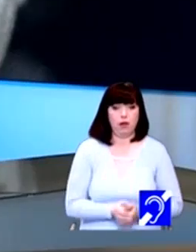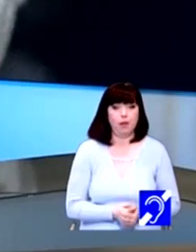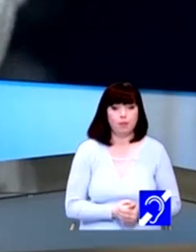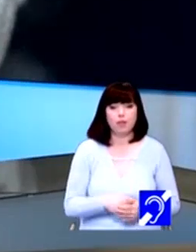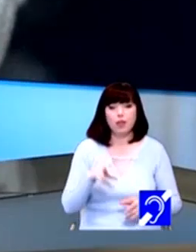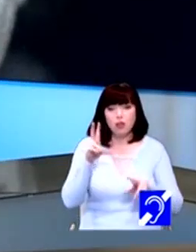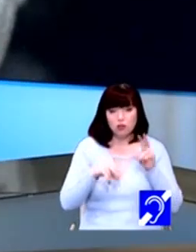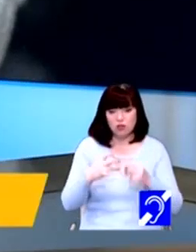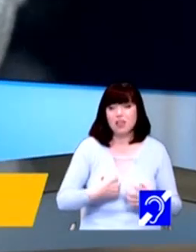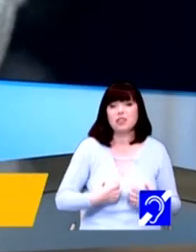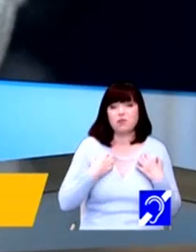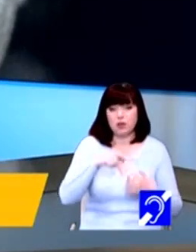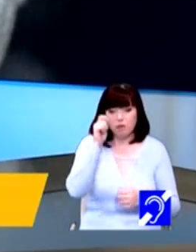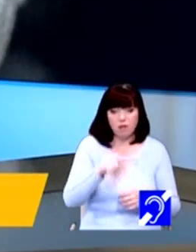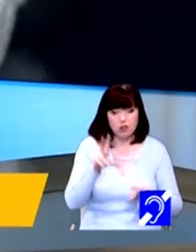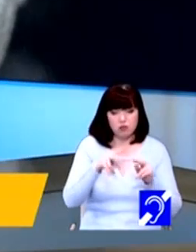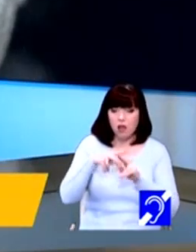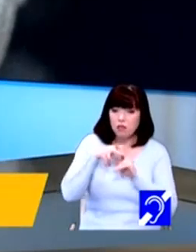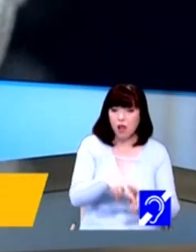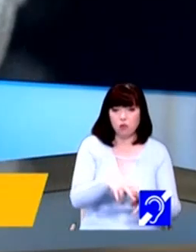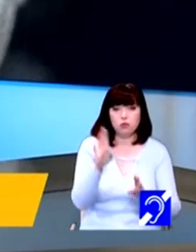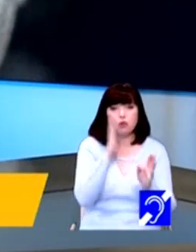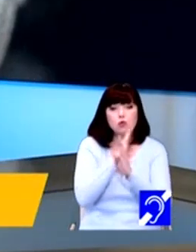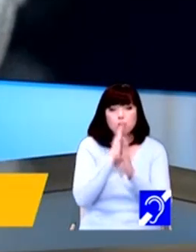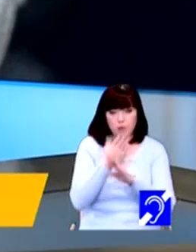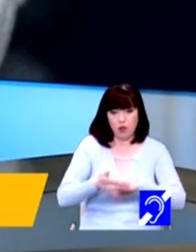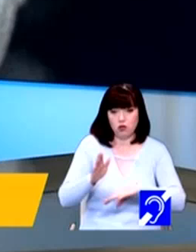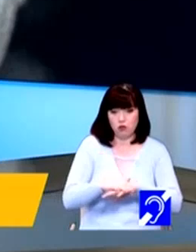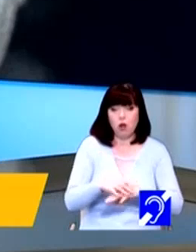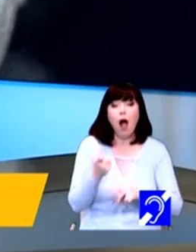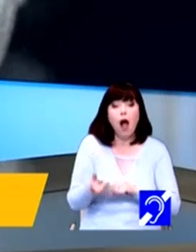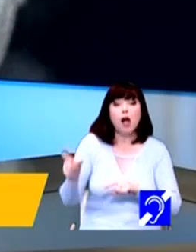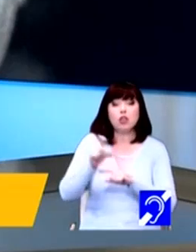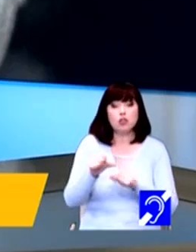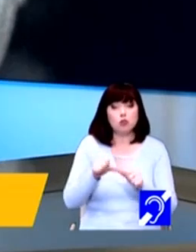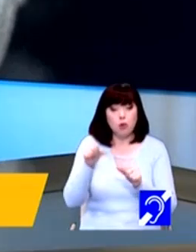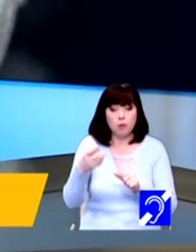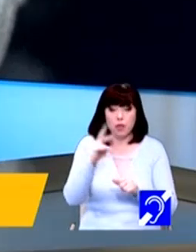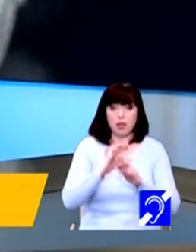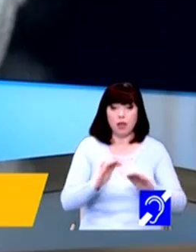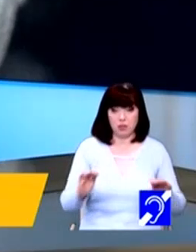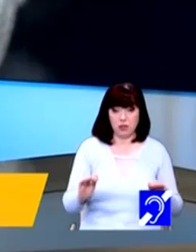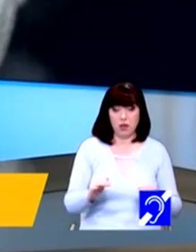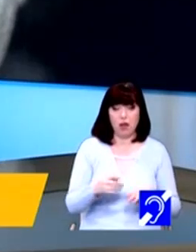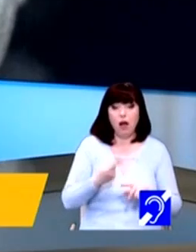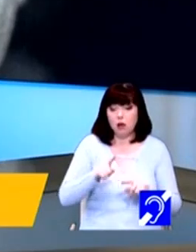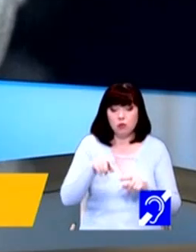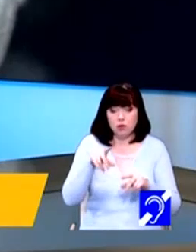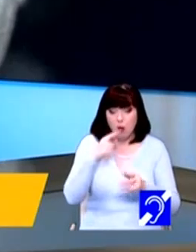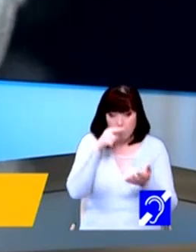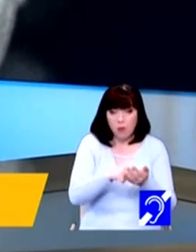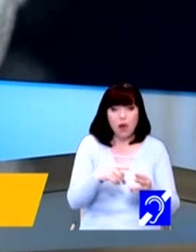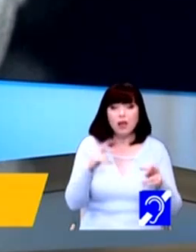Atrocitățile războiului sunt o povară greu de dus, mai ales pentru copiii care au devenit martori neputincioși ai unei lumi nedrepte pentru